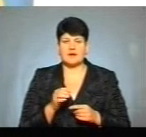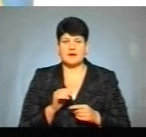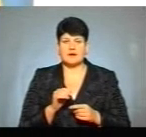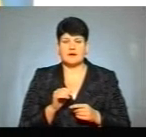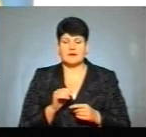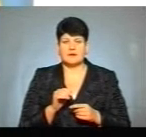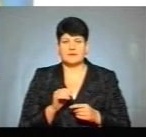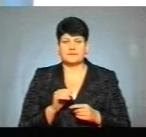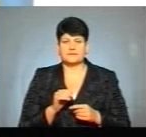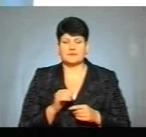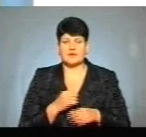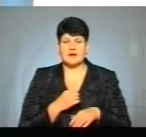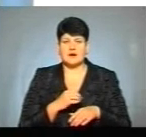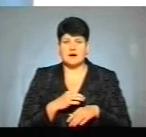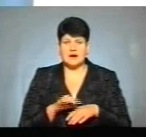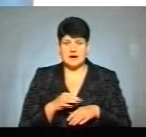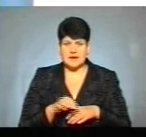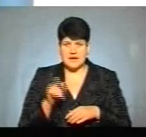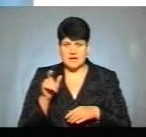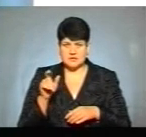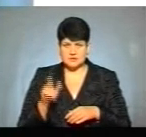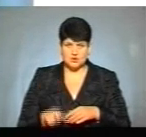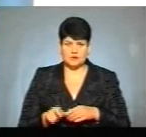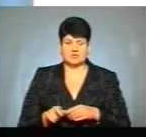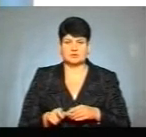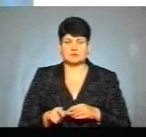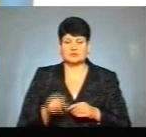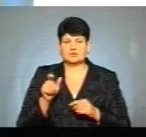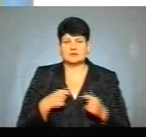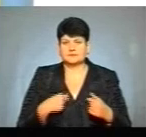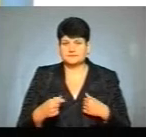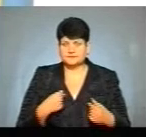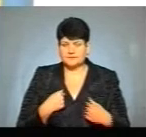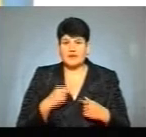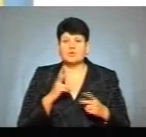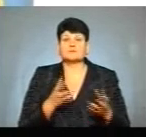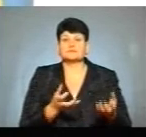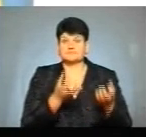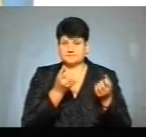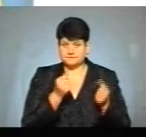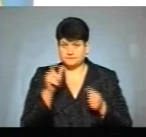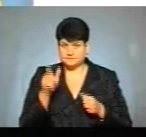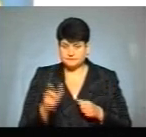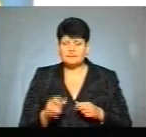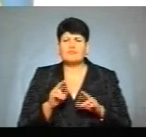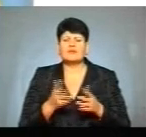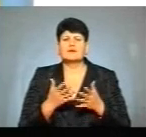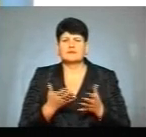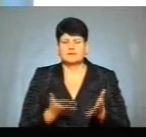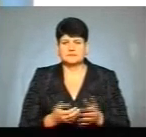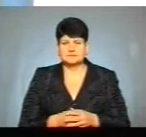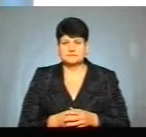і рятівник. І як не потрапити в цей трикутник, і як не потрапити, як розпізнати